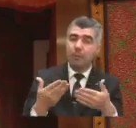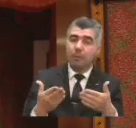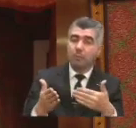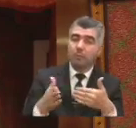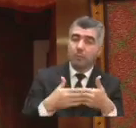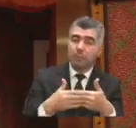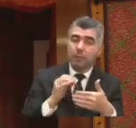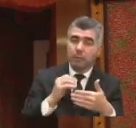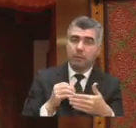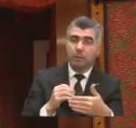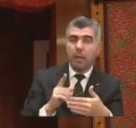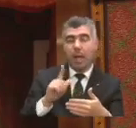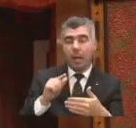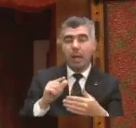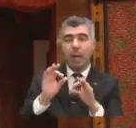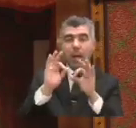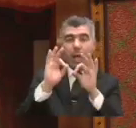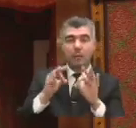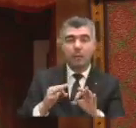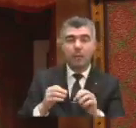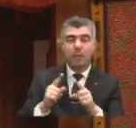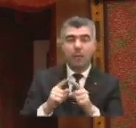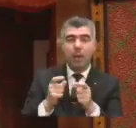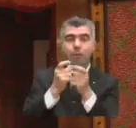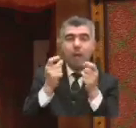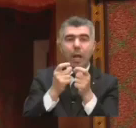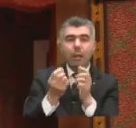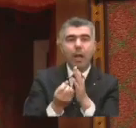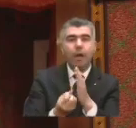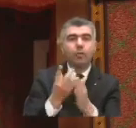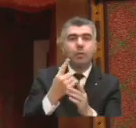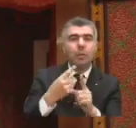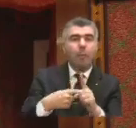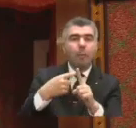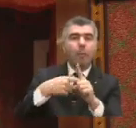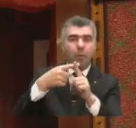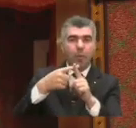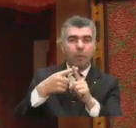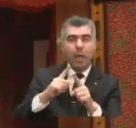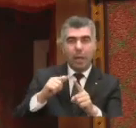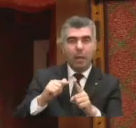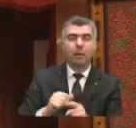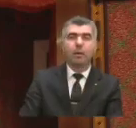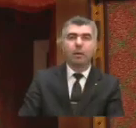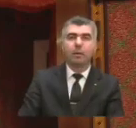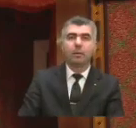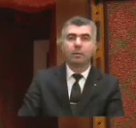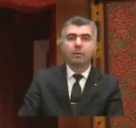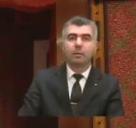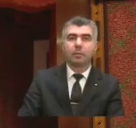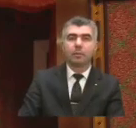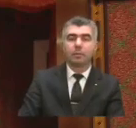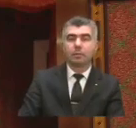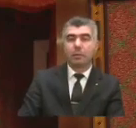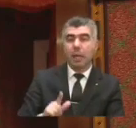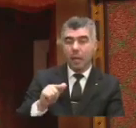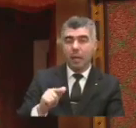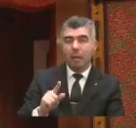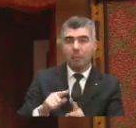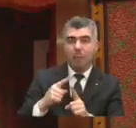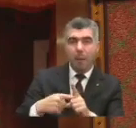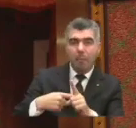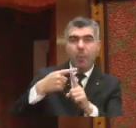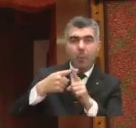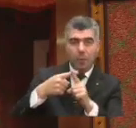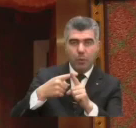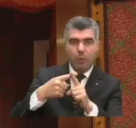نربطوها بعدد الشركات اللي كتخلق، واليوم كاين ارتفاع في هذه الشركات، وبالطبع كيعني أن كاين ارتفاع